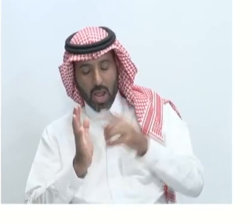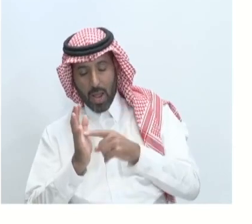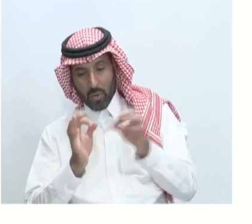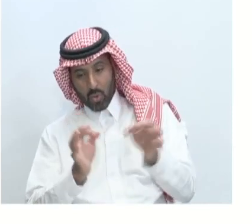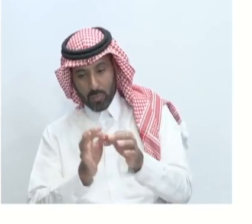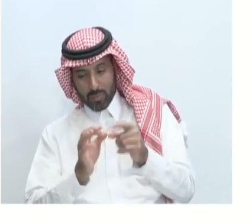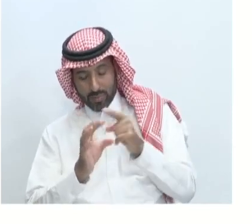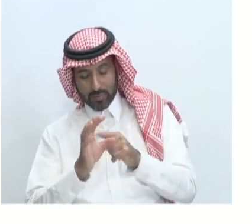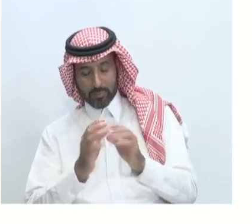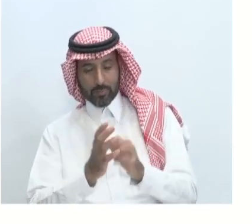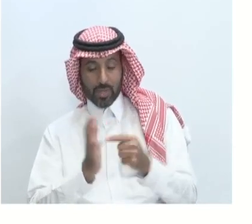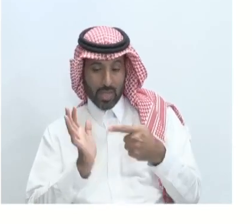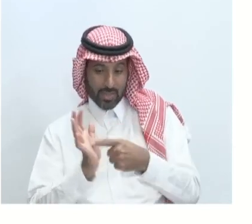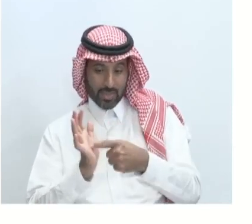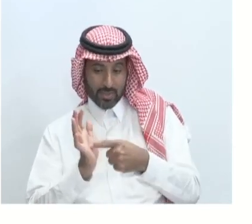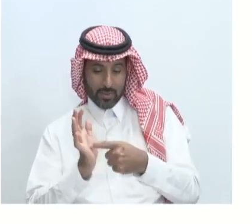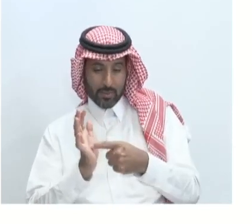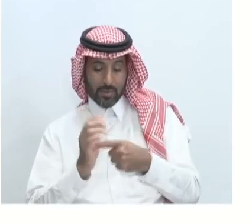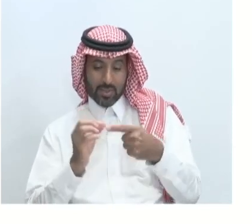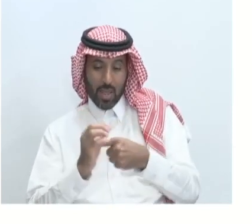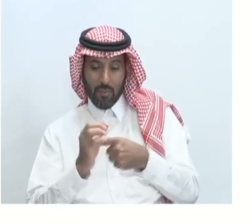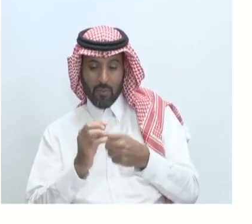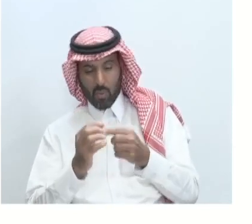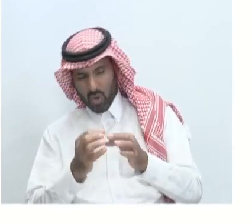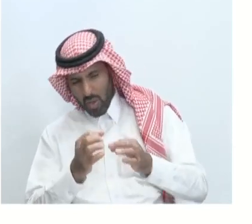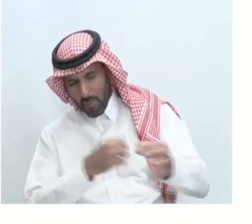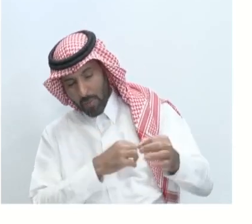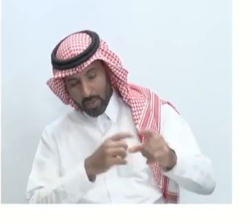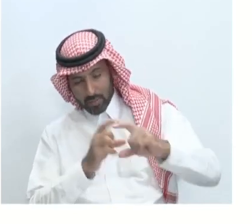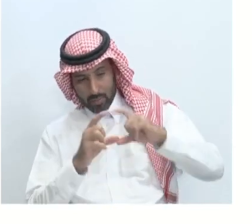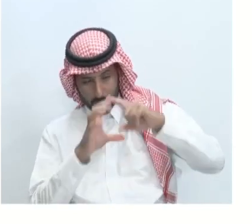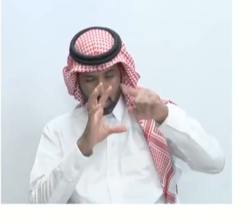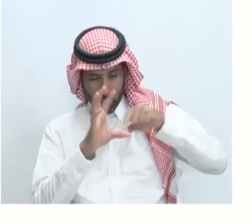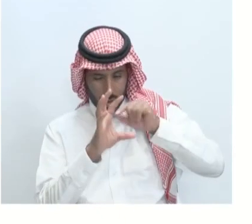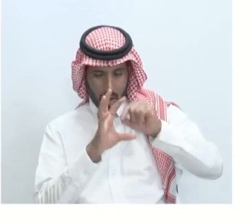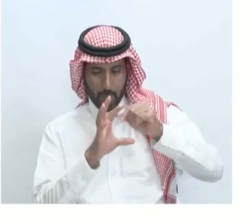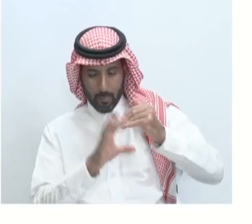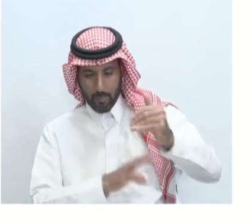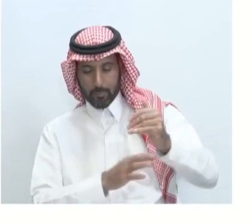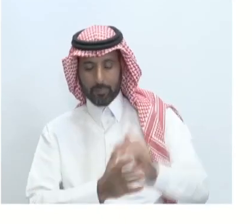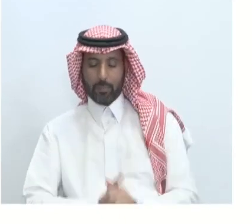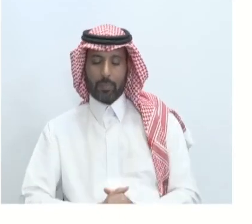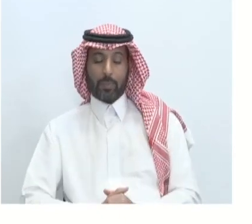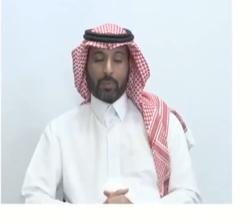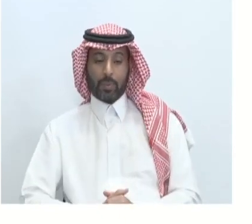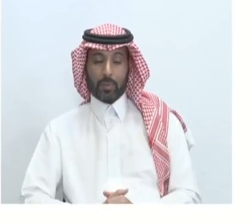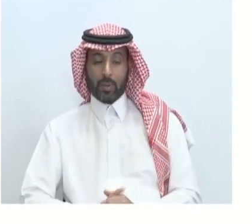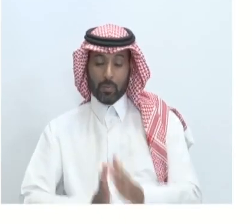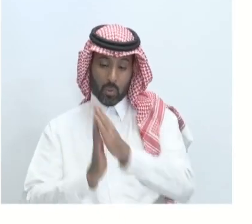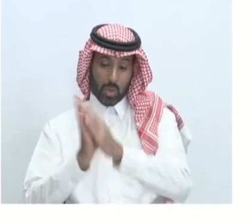من مركز المراه تجتمع في بؤره ابعد وبمعنى اخر ان للمراه